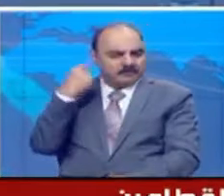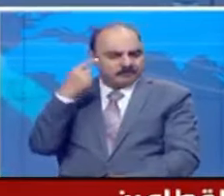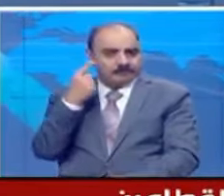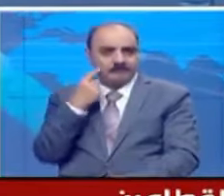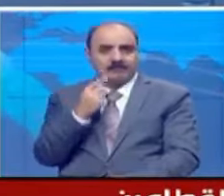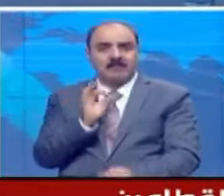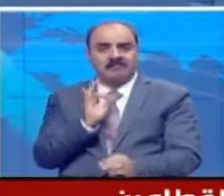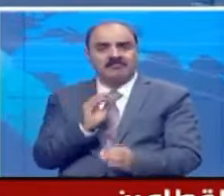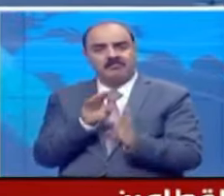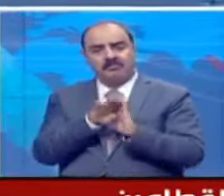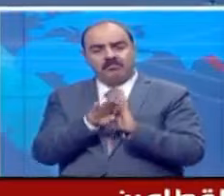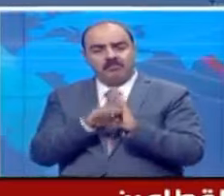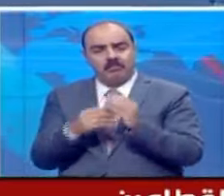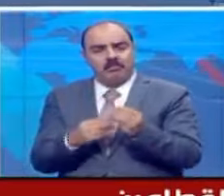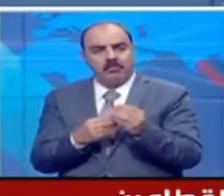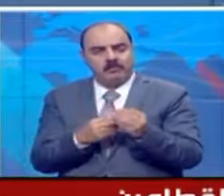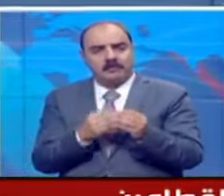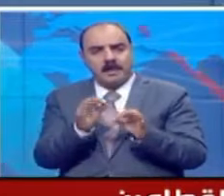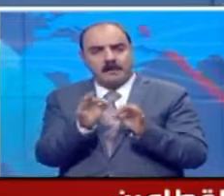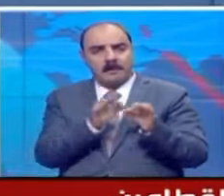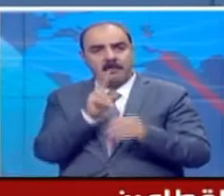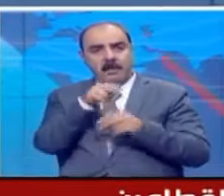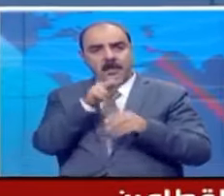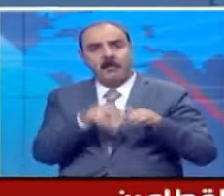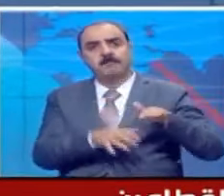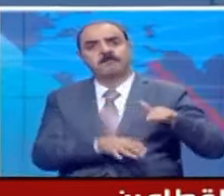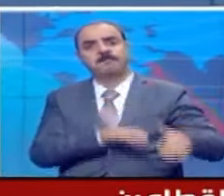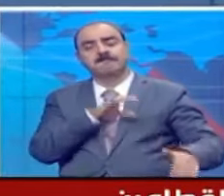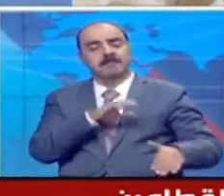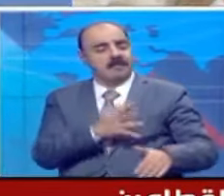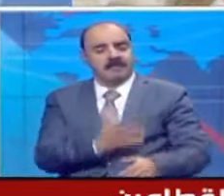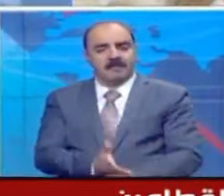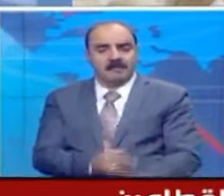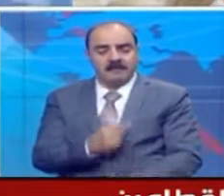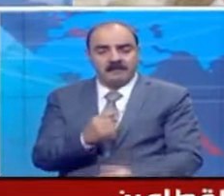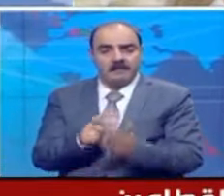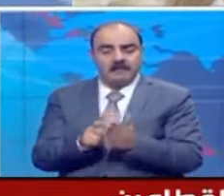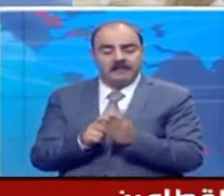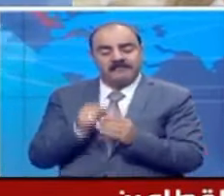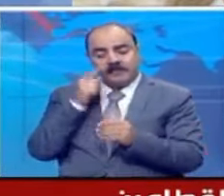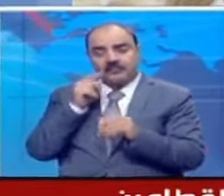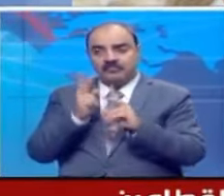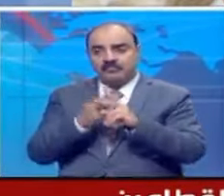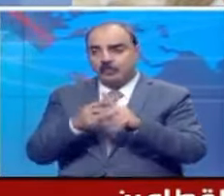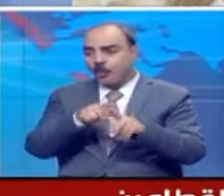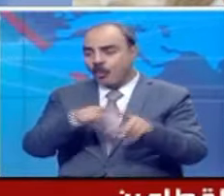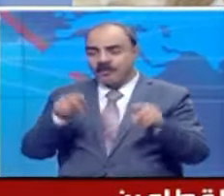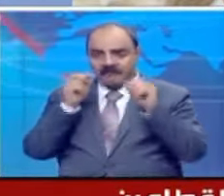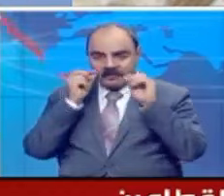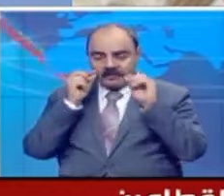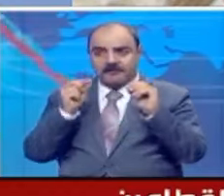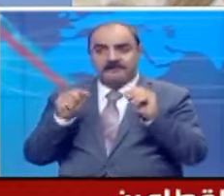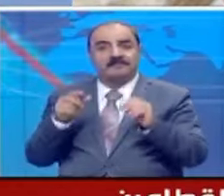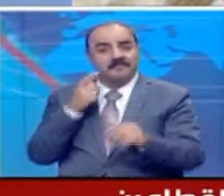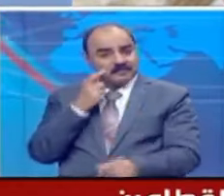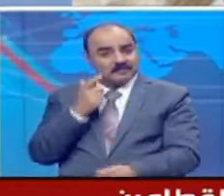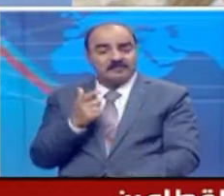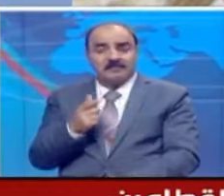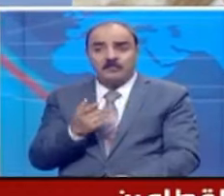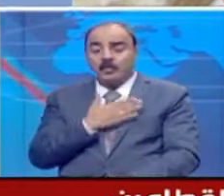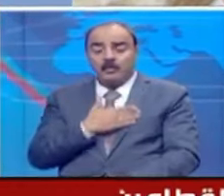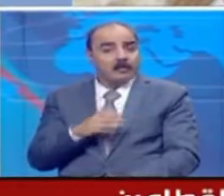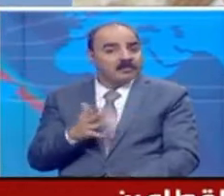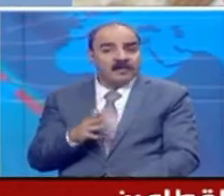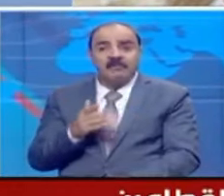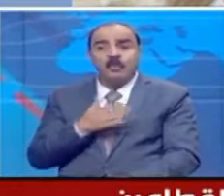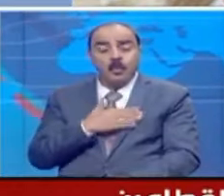تحديدا الاعلام ليه دور كبير جدا فيها، ويمكن احنا مهم جدا دورنا ان احنا نوعي المواطن ويبقى عنده ثقه قويه في ان الدوله قادره